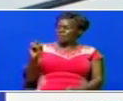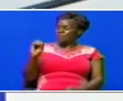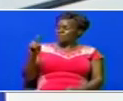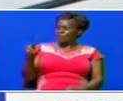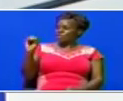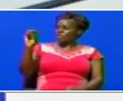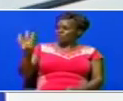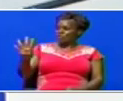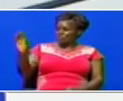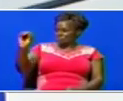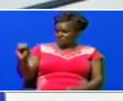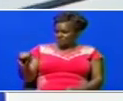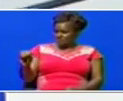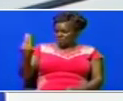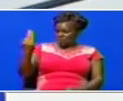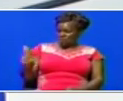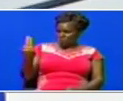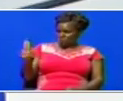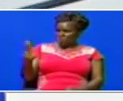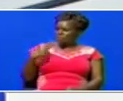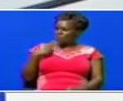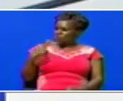0.04%. Uhuru Kenyatta,